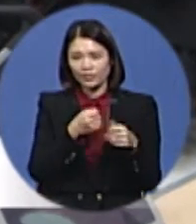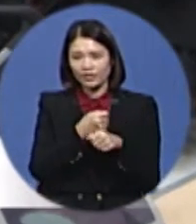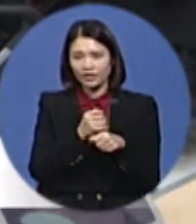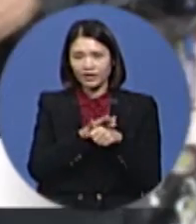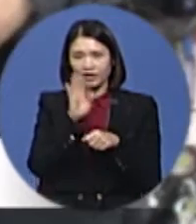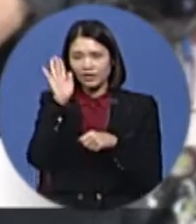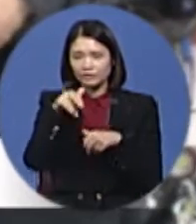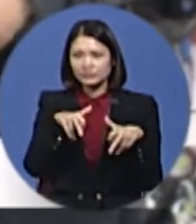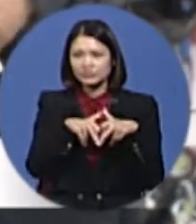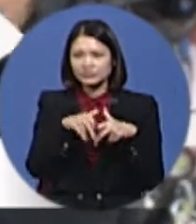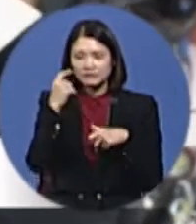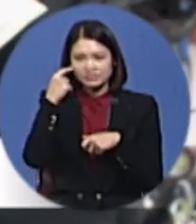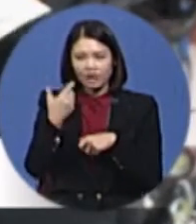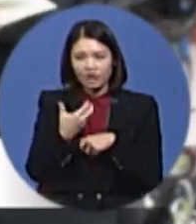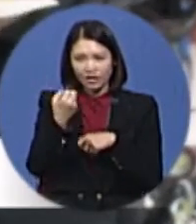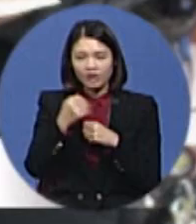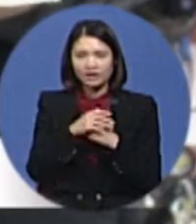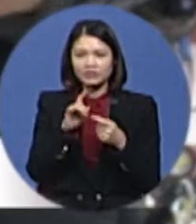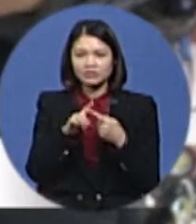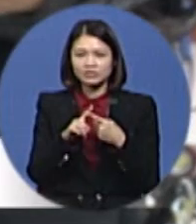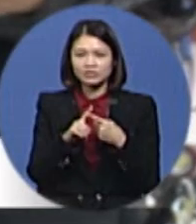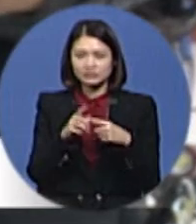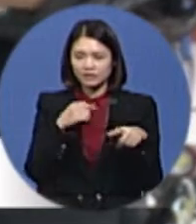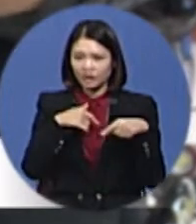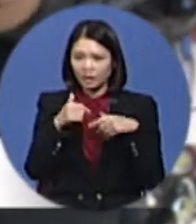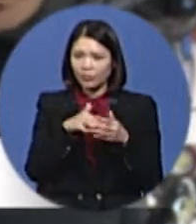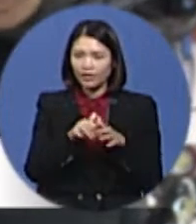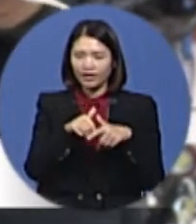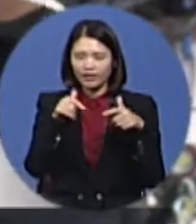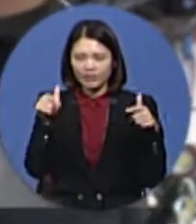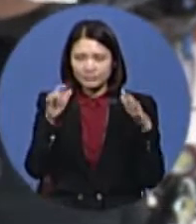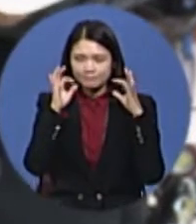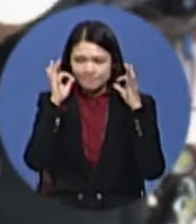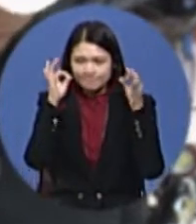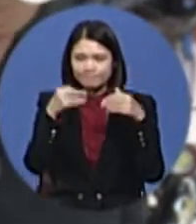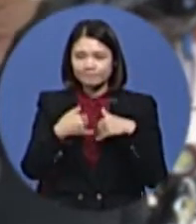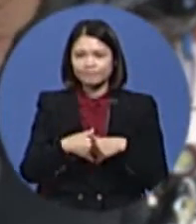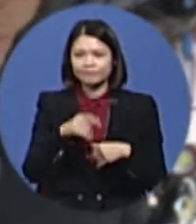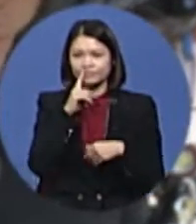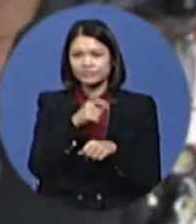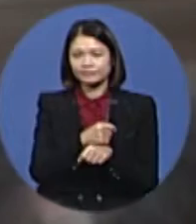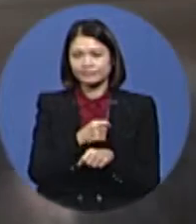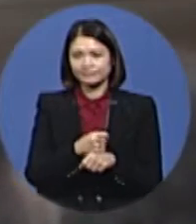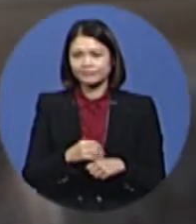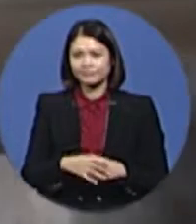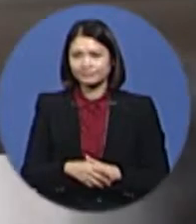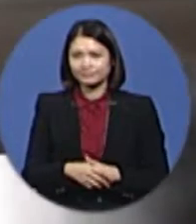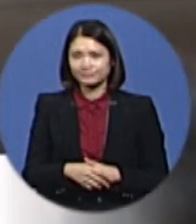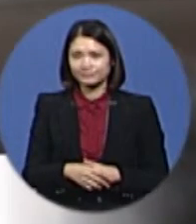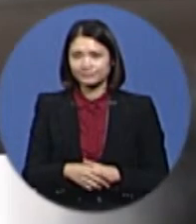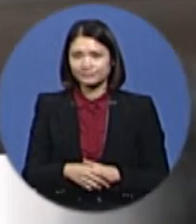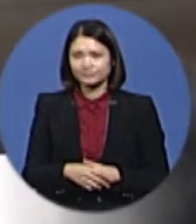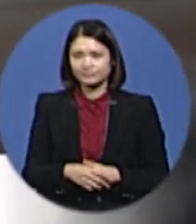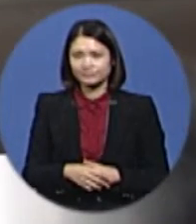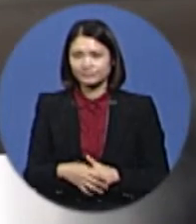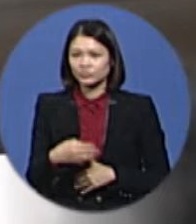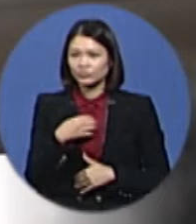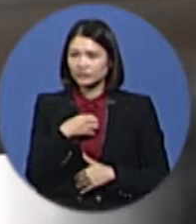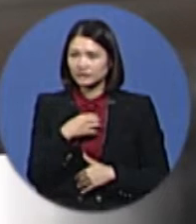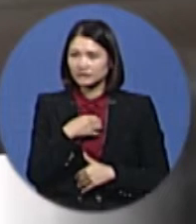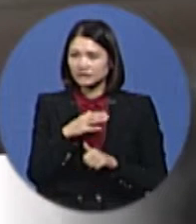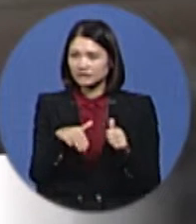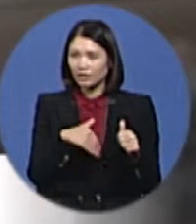정신장애인 당사자와 관련된 정책들이 확대될 수 있도록 노력할 것이라고 밝혔습니다. 드린 것처럼 위기라는